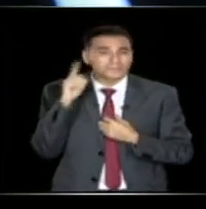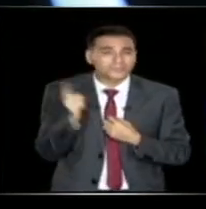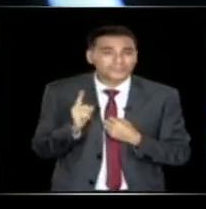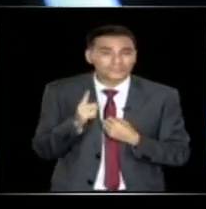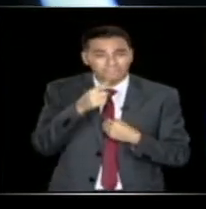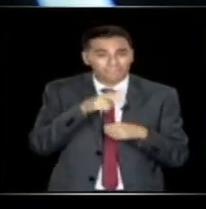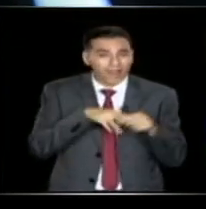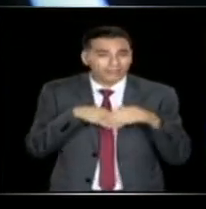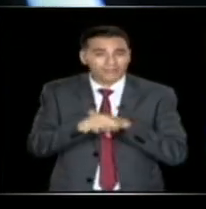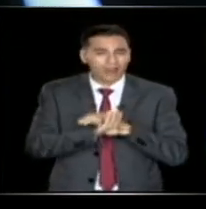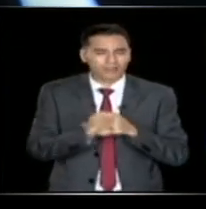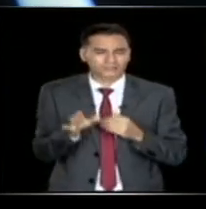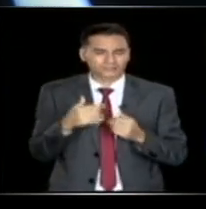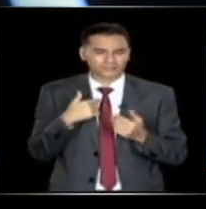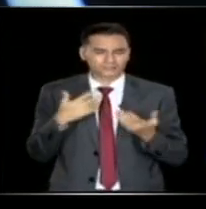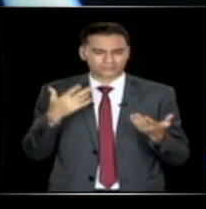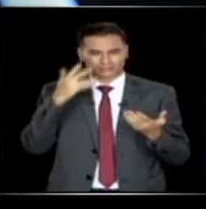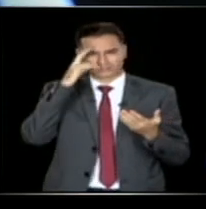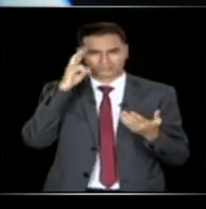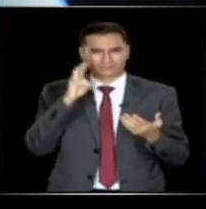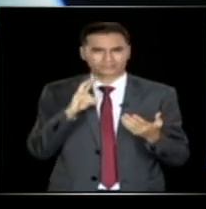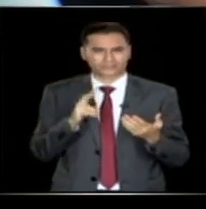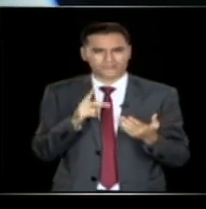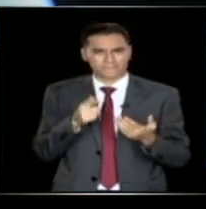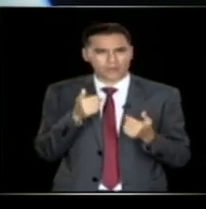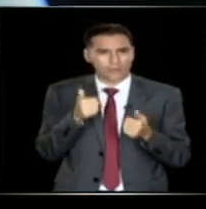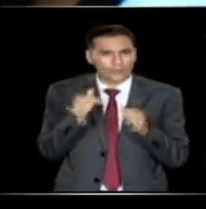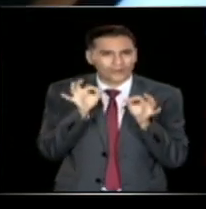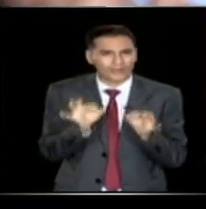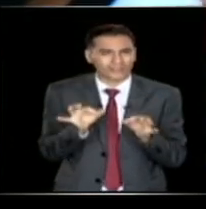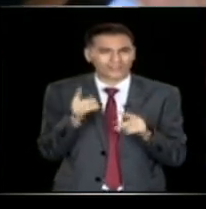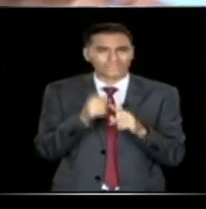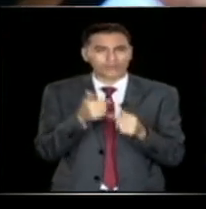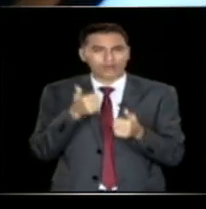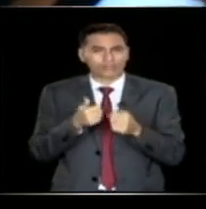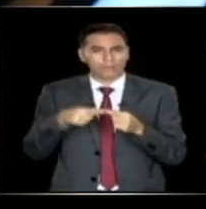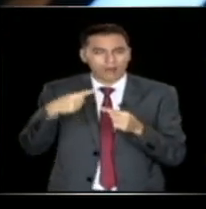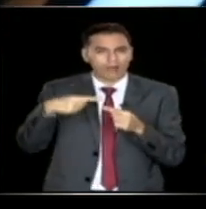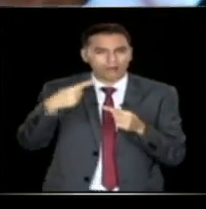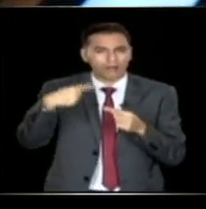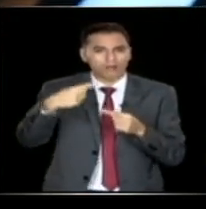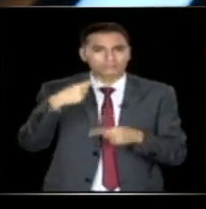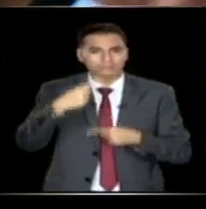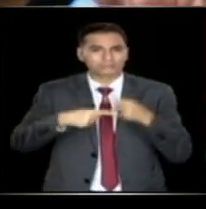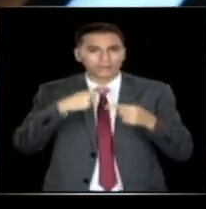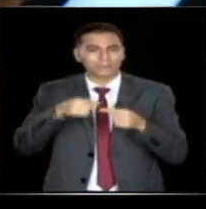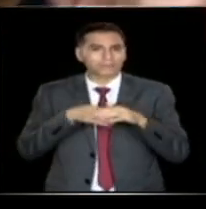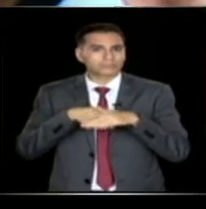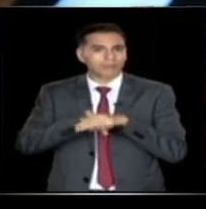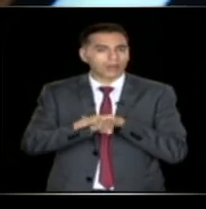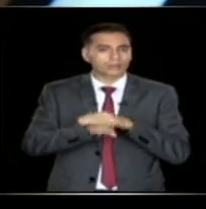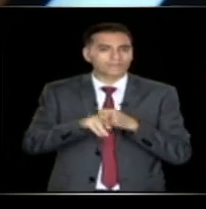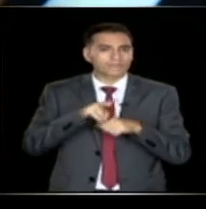نجحتي. استغربت قوي، يعني حاجه حلوه قوي. وكان في اختبار التاني، دخلت في اختبار التاني وفعلا